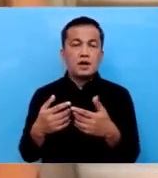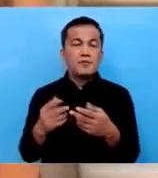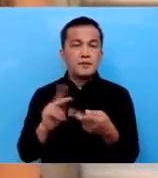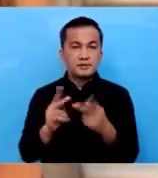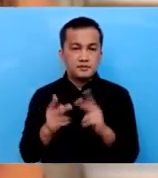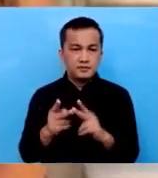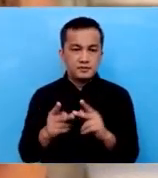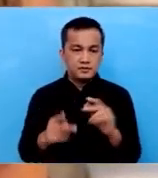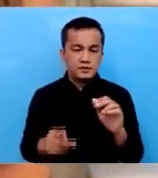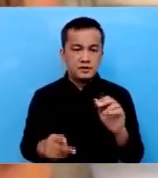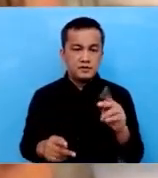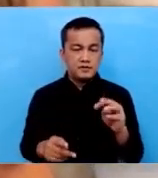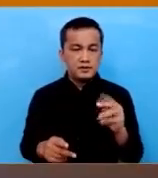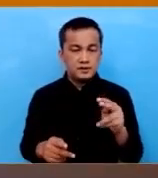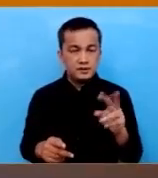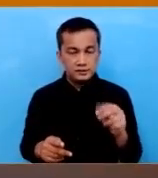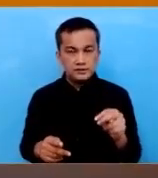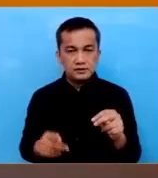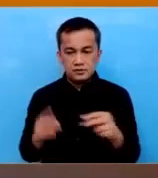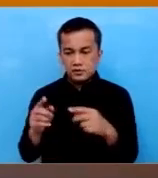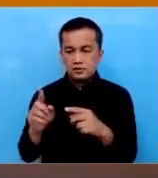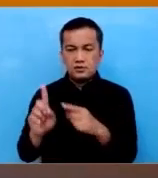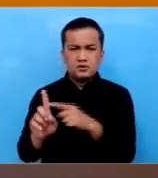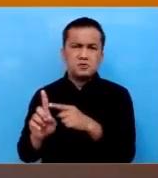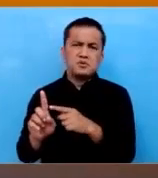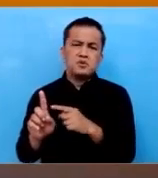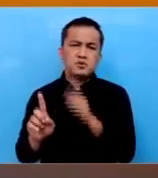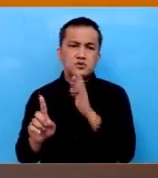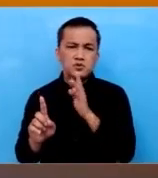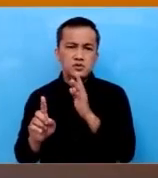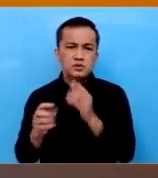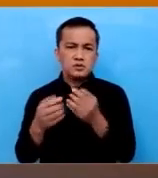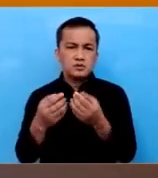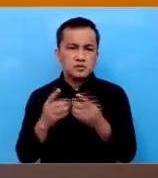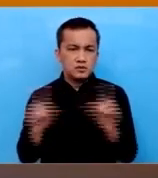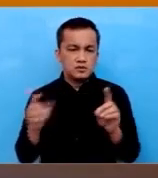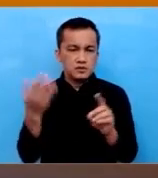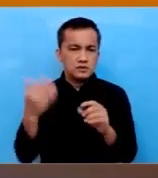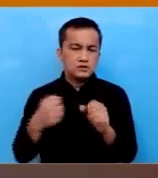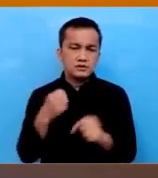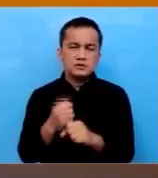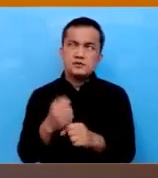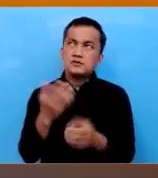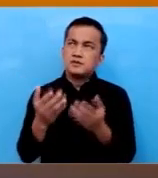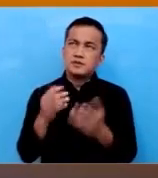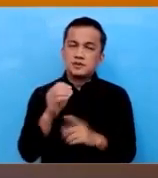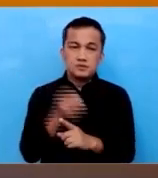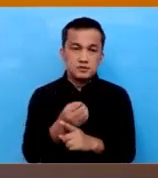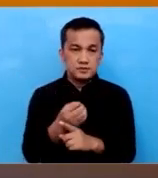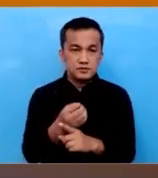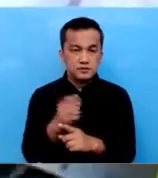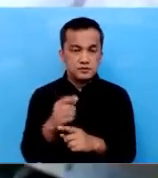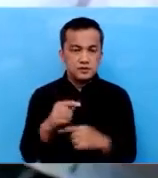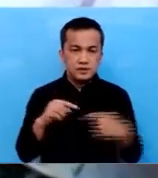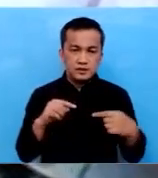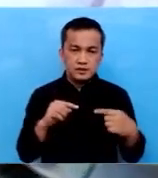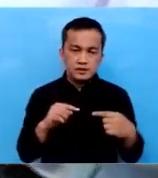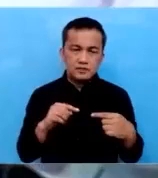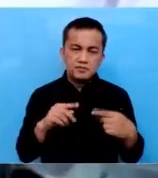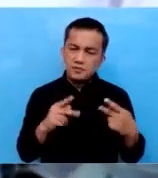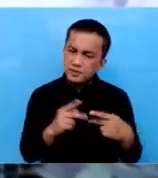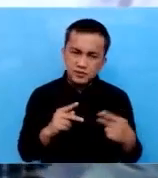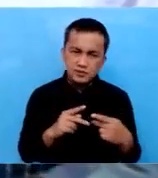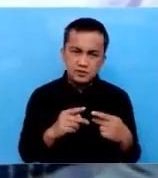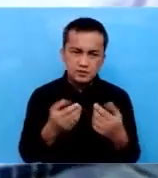Seth Fedelin. We broke up last year, early October yon, and it was a painful breakup, but it was